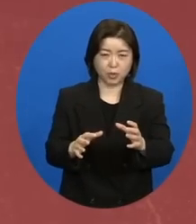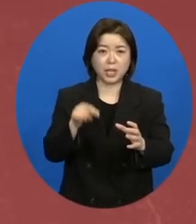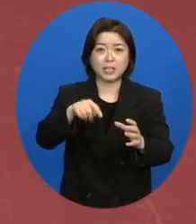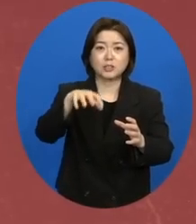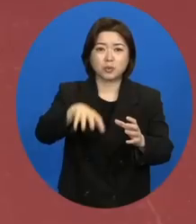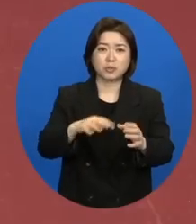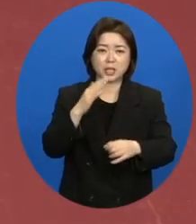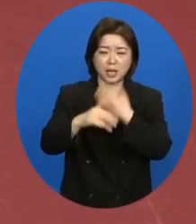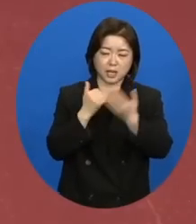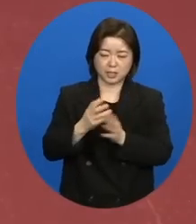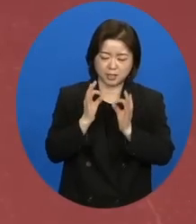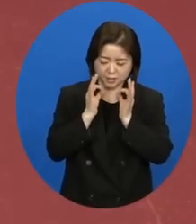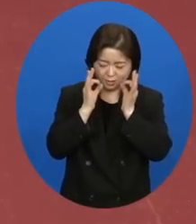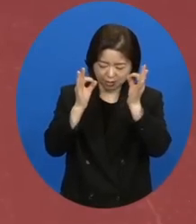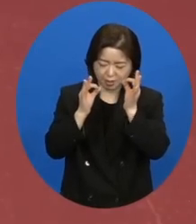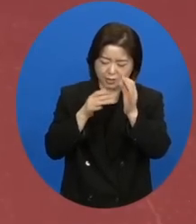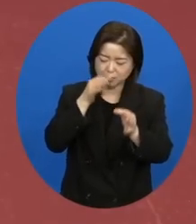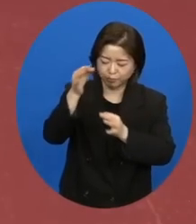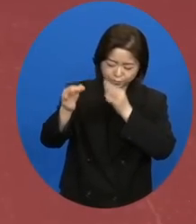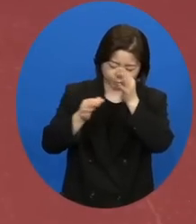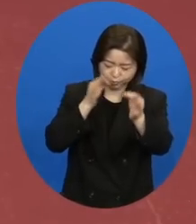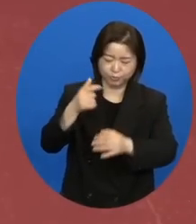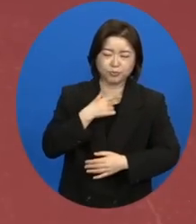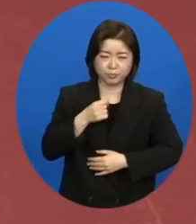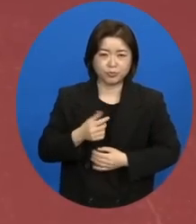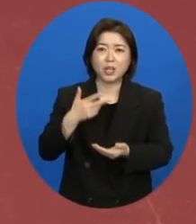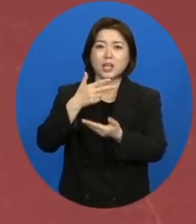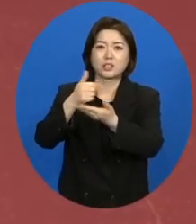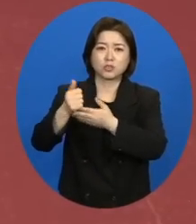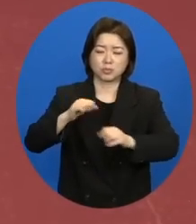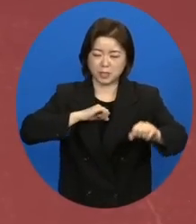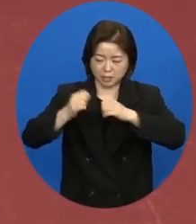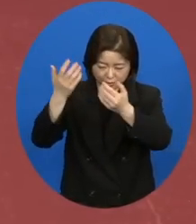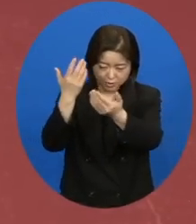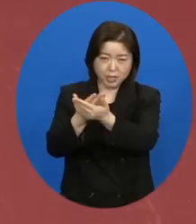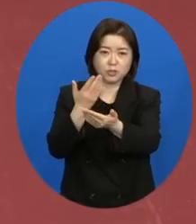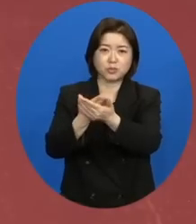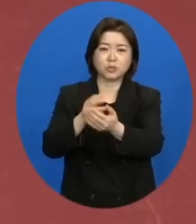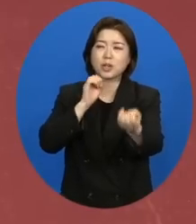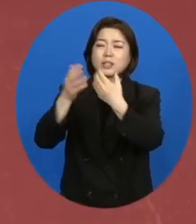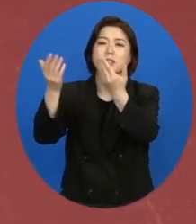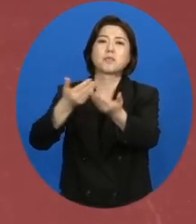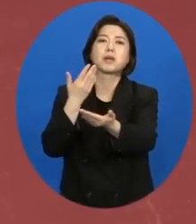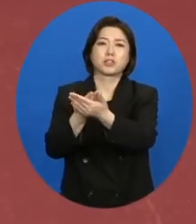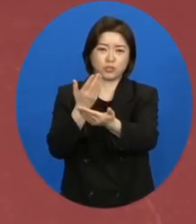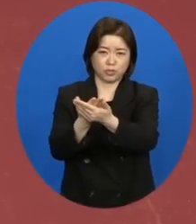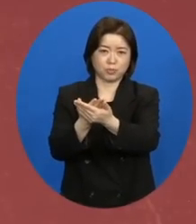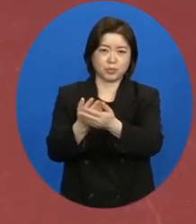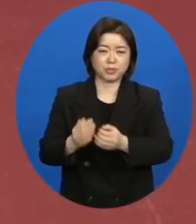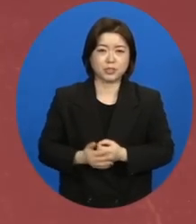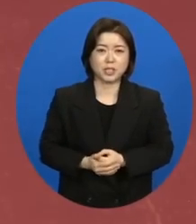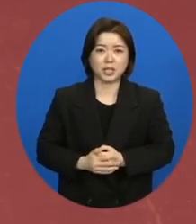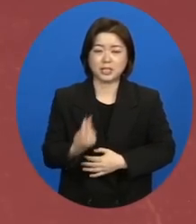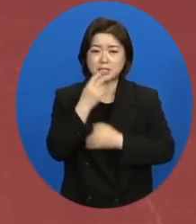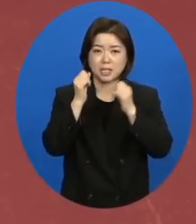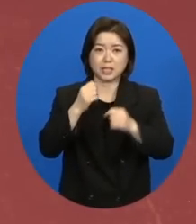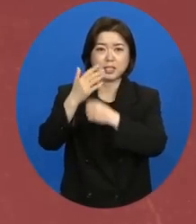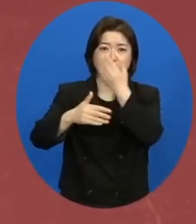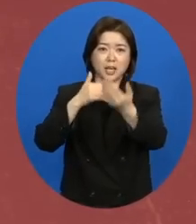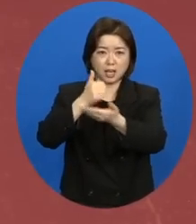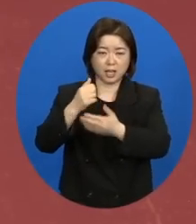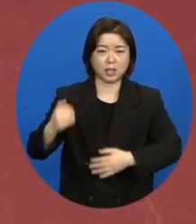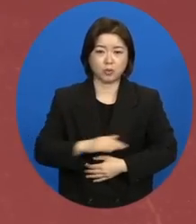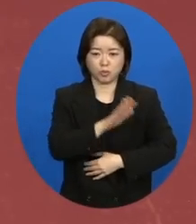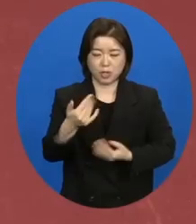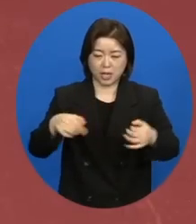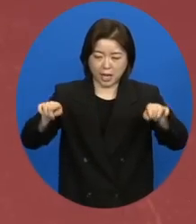하나님께 간절히 부르짖겠습니다. 주님, 역사하여 주시고 응답하여 주시옵소서. 살아계신 하나님,